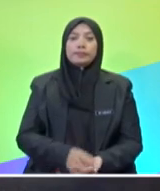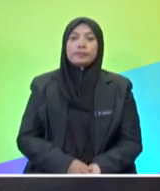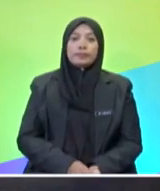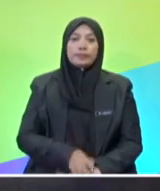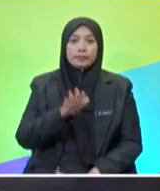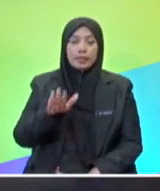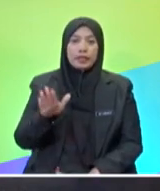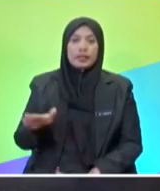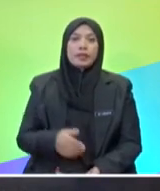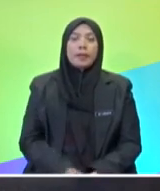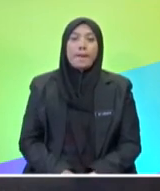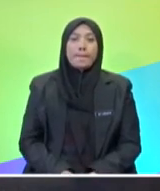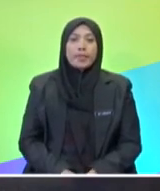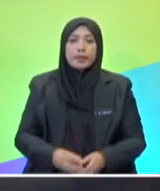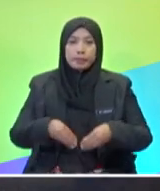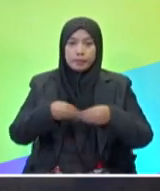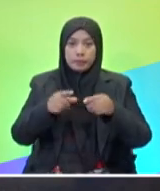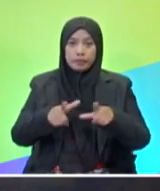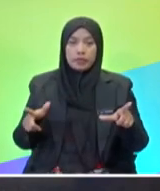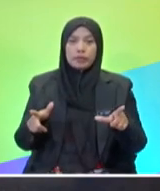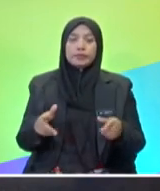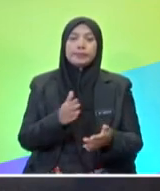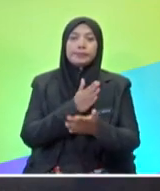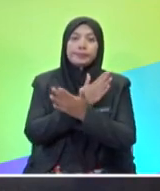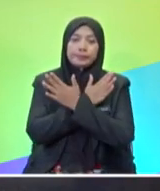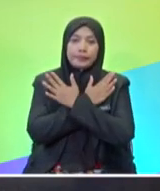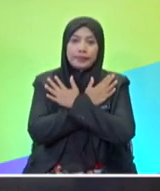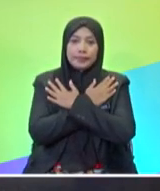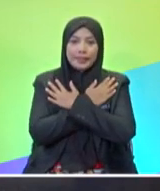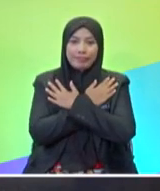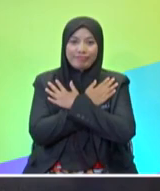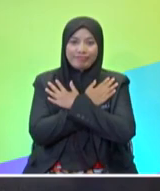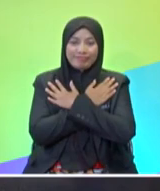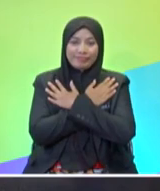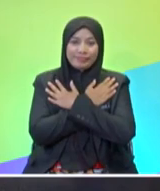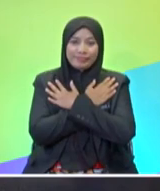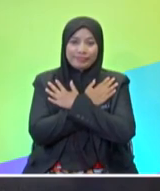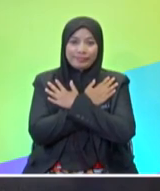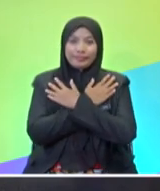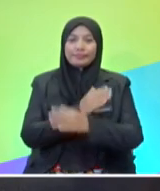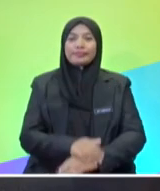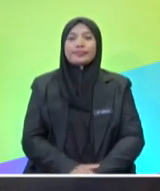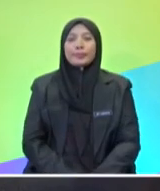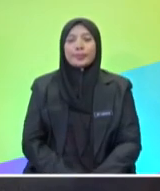adik-adik nak berikan ruang, peluang untuk adik berehat seketika. Kita kembali selepas ini Didik TV